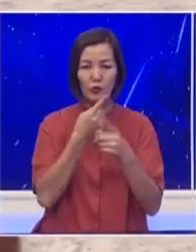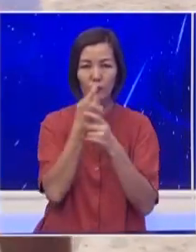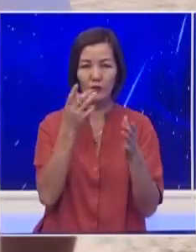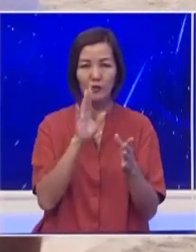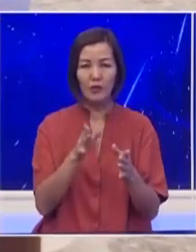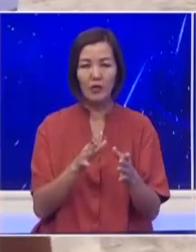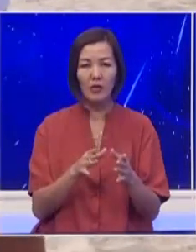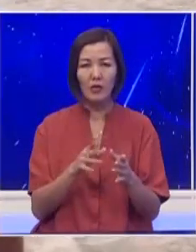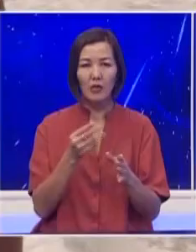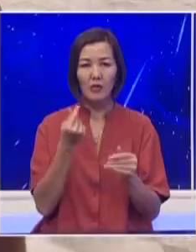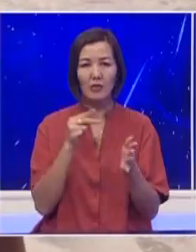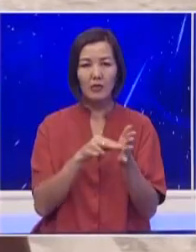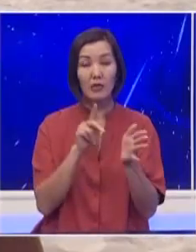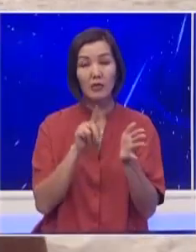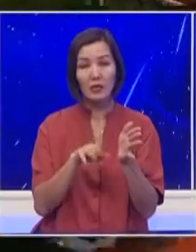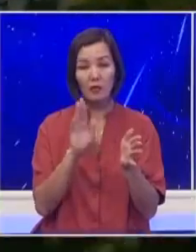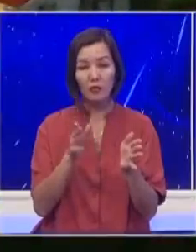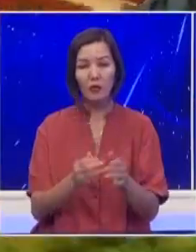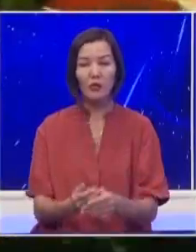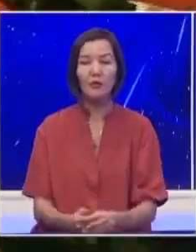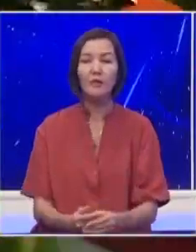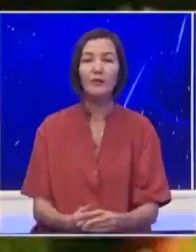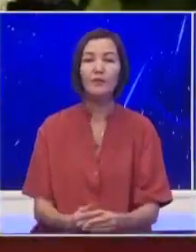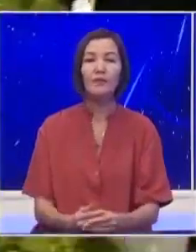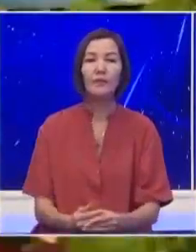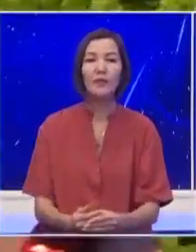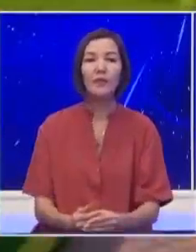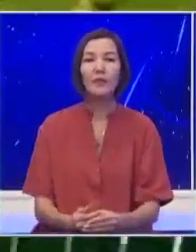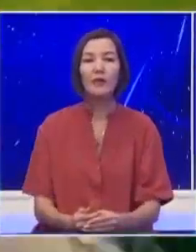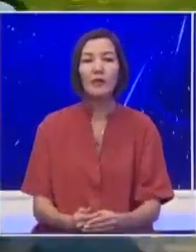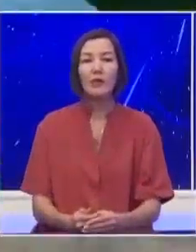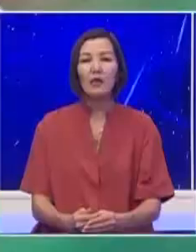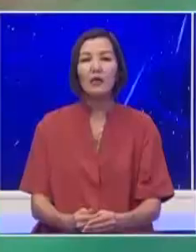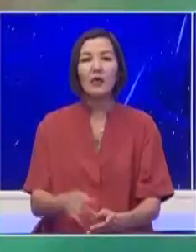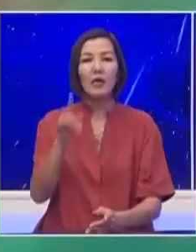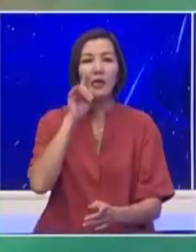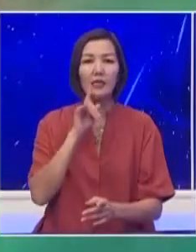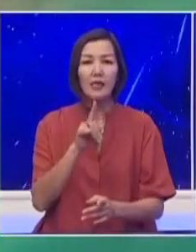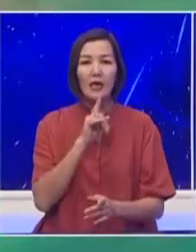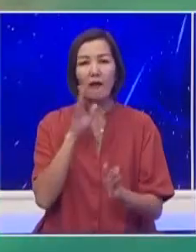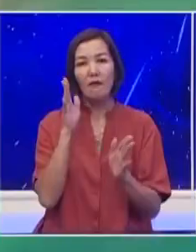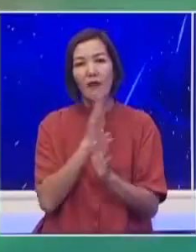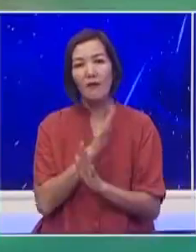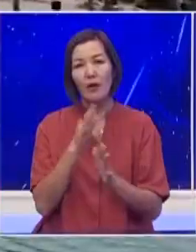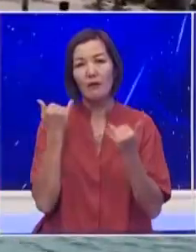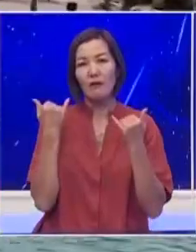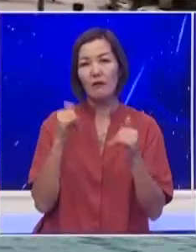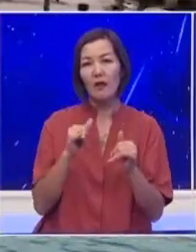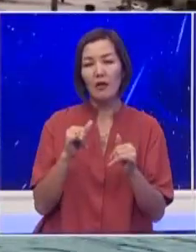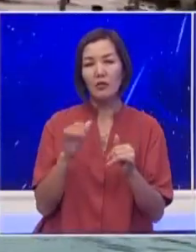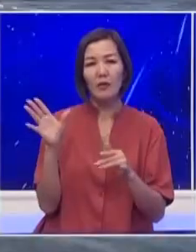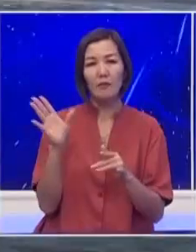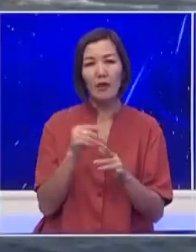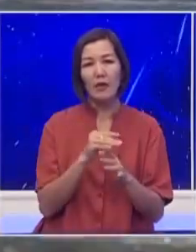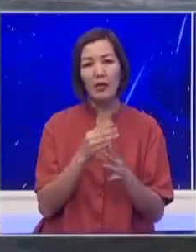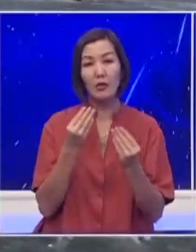ұйымдастырады, скидкаларын жасайды бархатный сезон кезінде. Жақсыны көрмекке деп бекер айтылмаған. Қазаққа табиғат ана таңға жайыптарын тегін төгіп тұр.